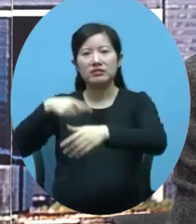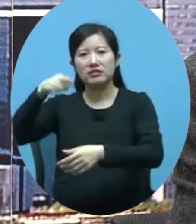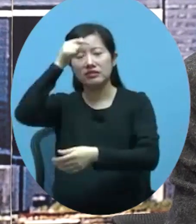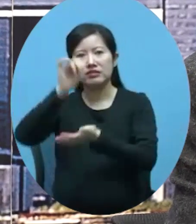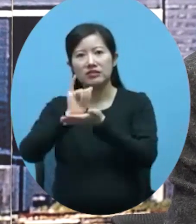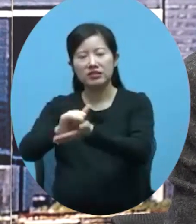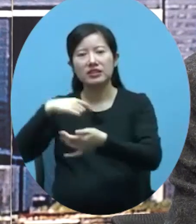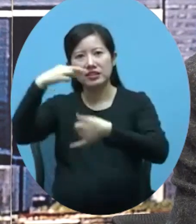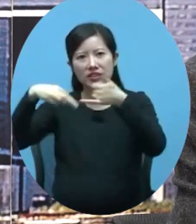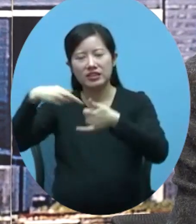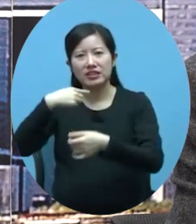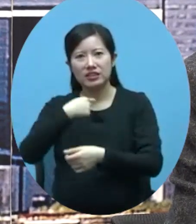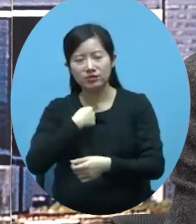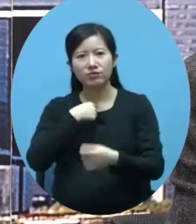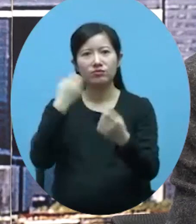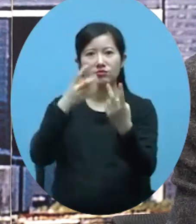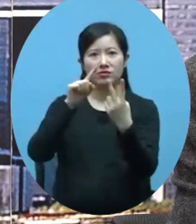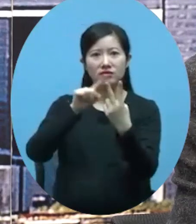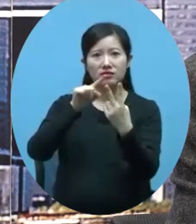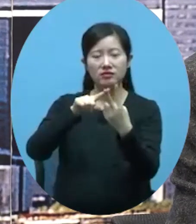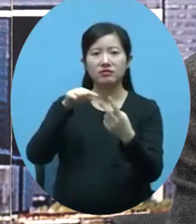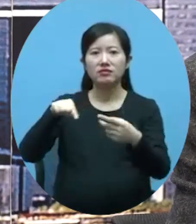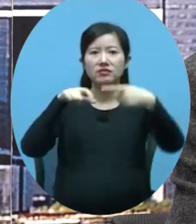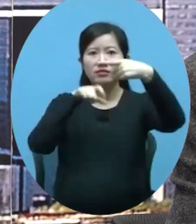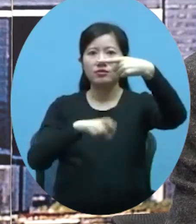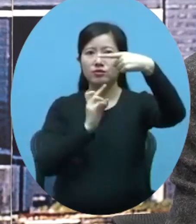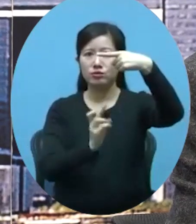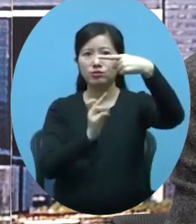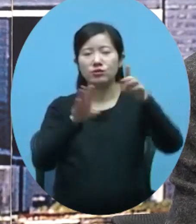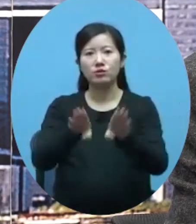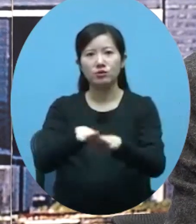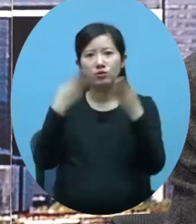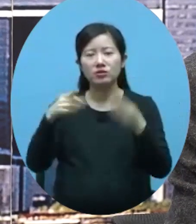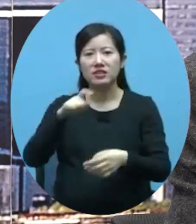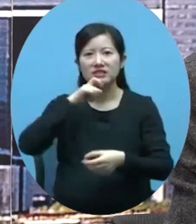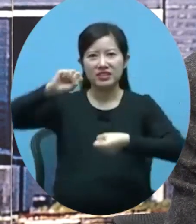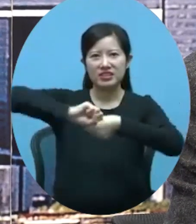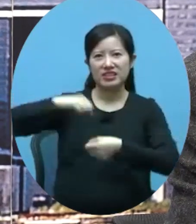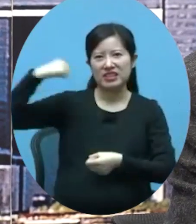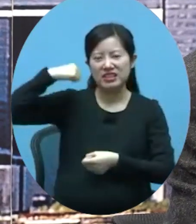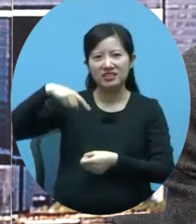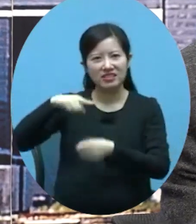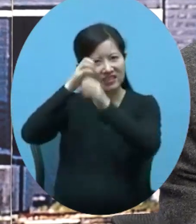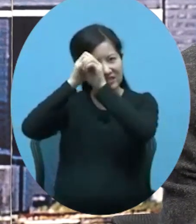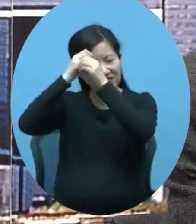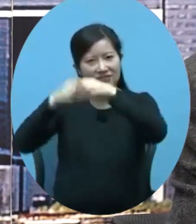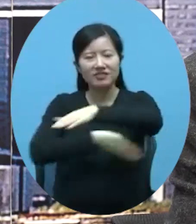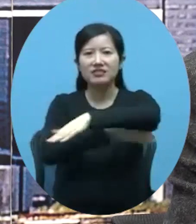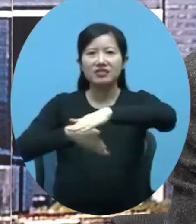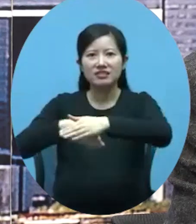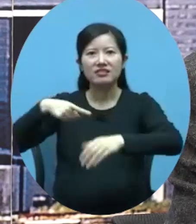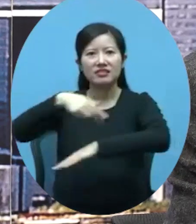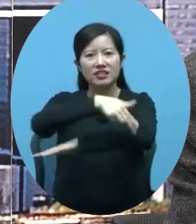第二 医管局在1月中也都开始实施加强化验室监测计划